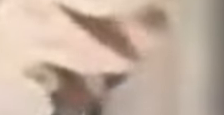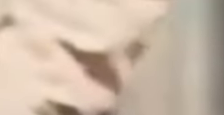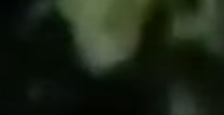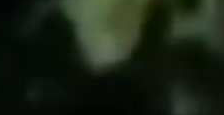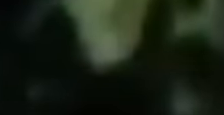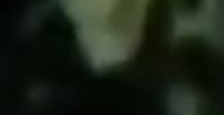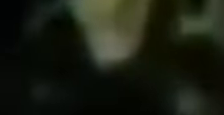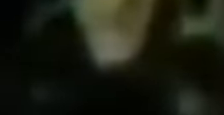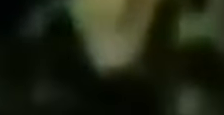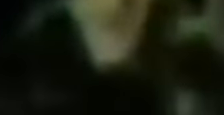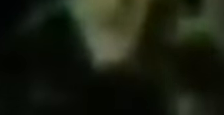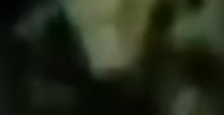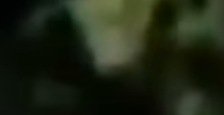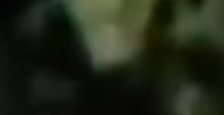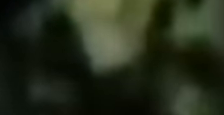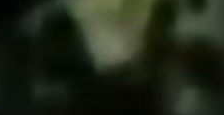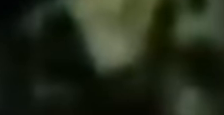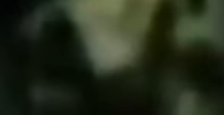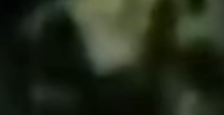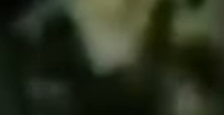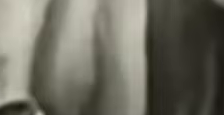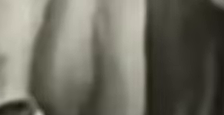Zafer düğün bizim.